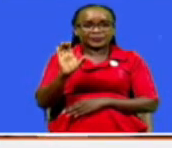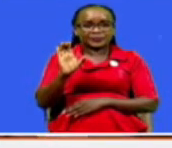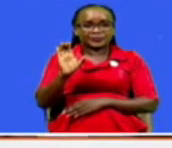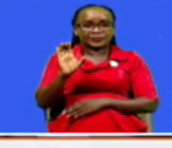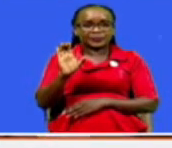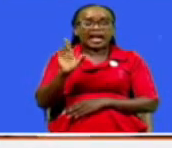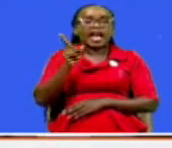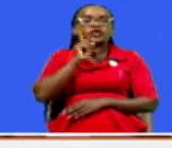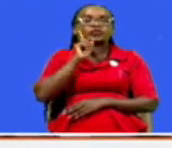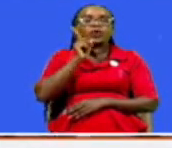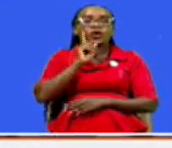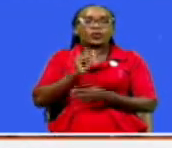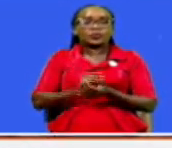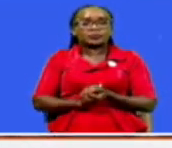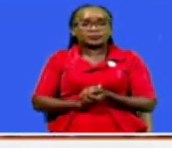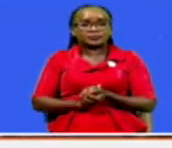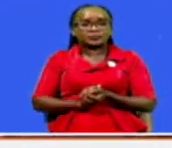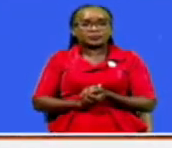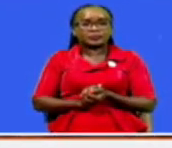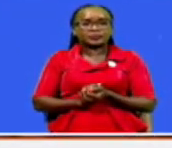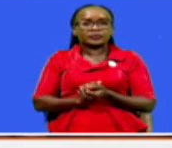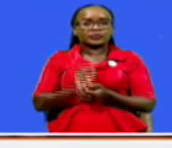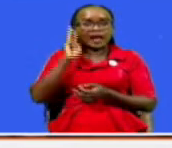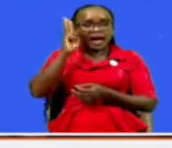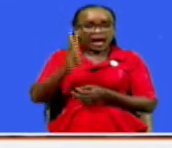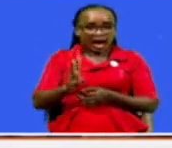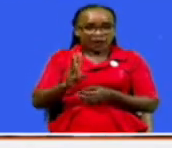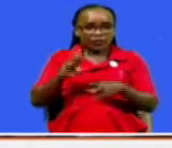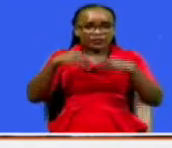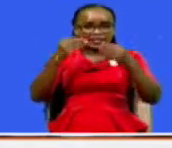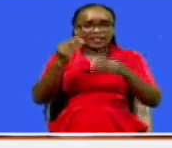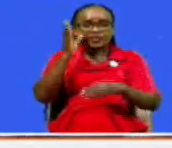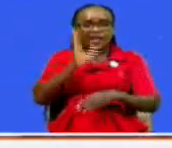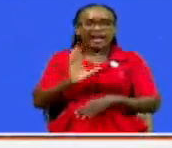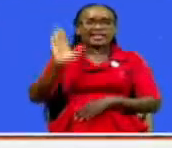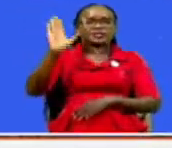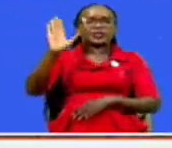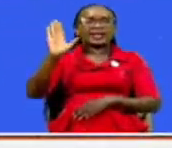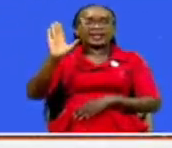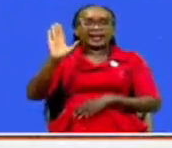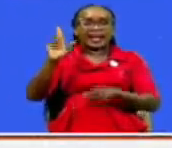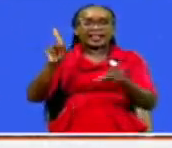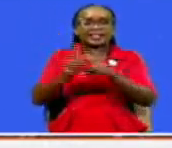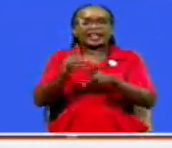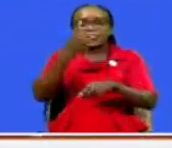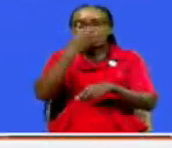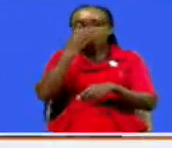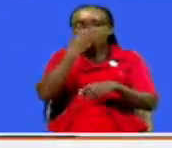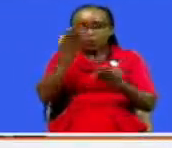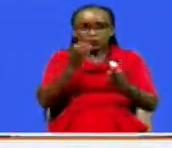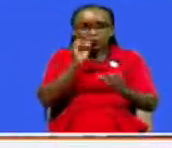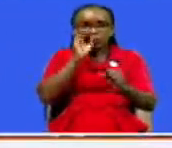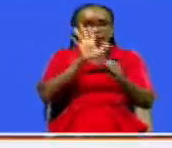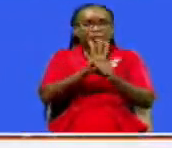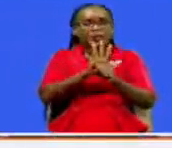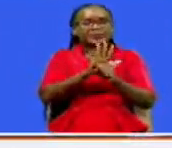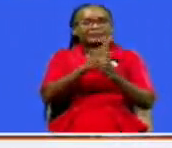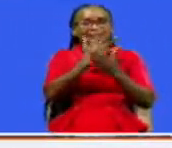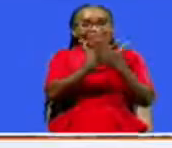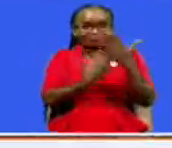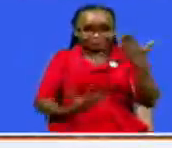And tomorrow I shall preside over their swearing in. Ruto aidha akitoa ahadi chungu